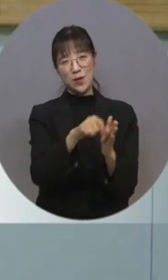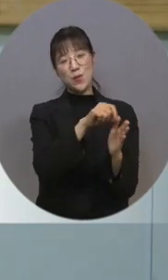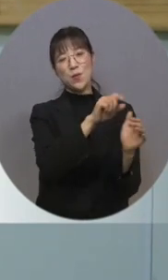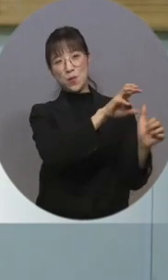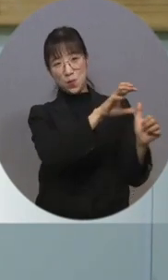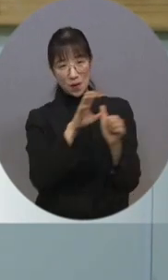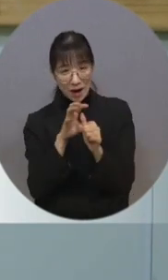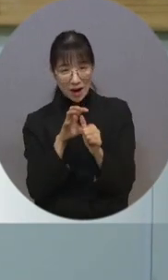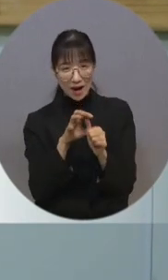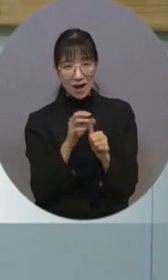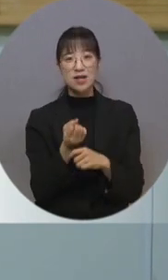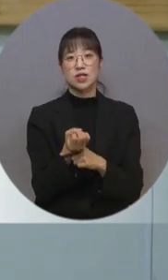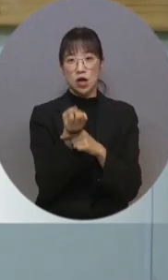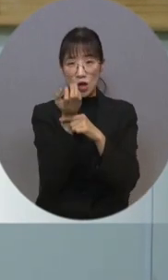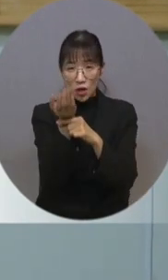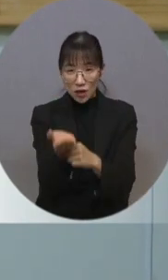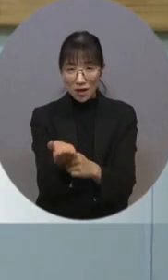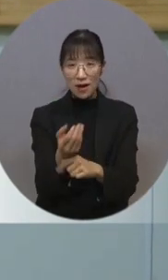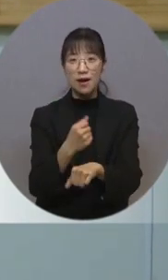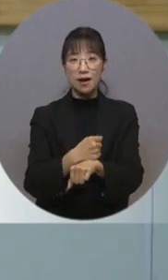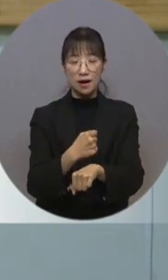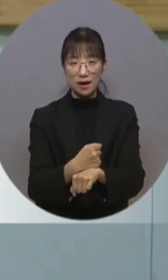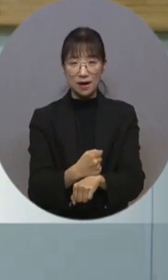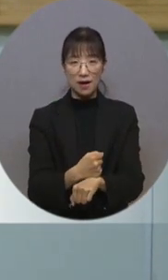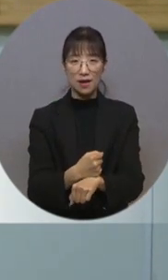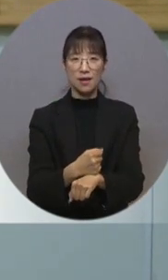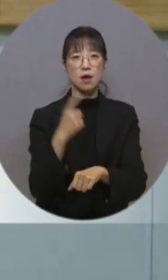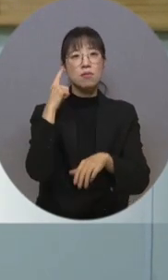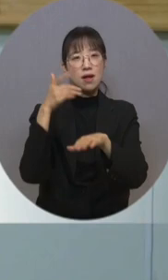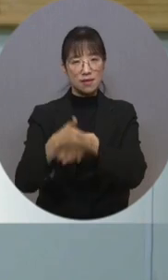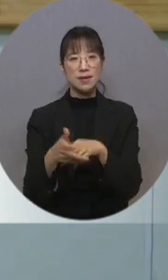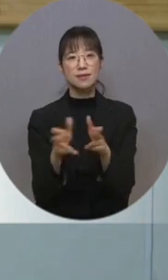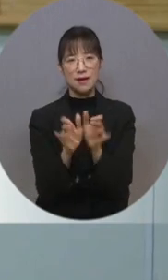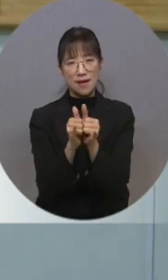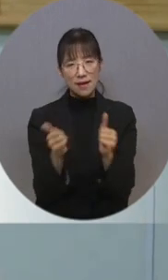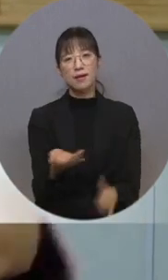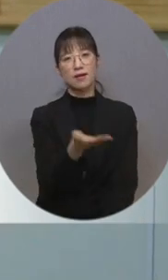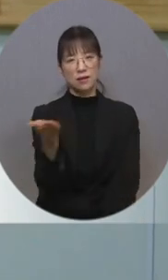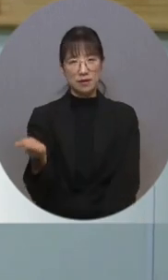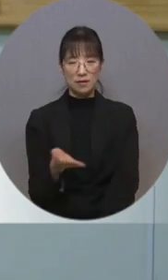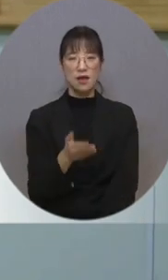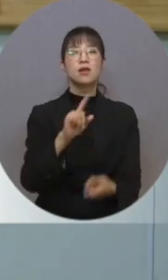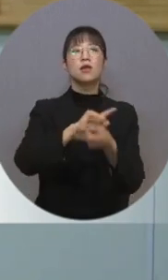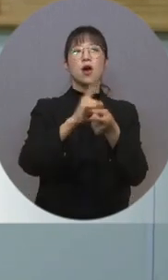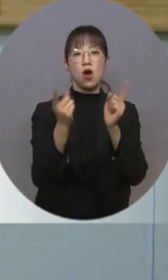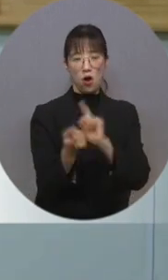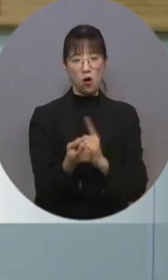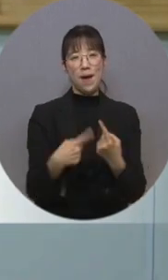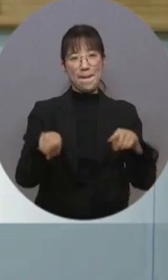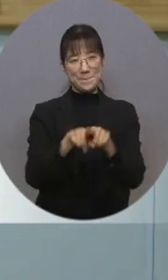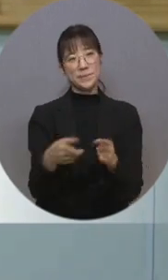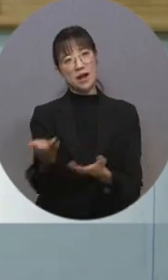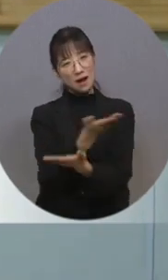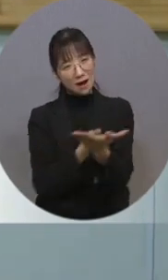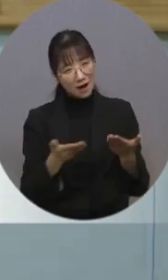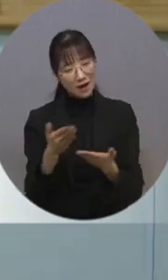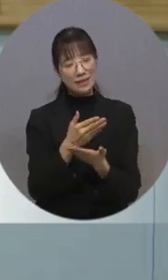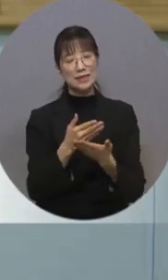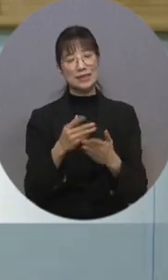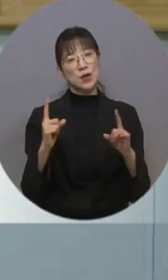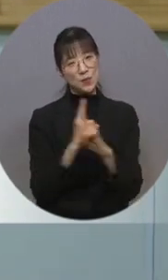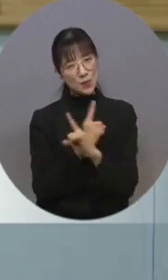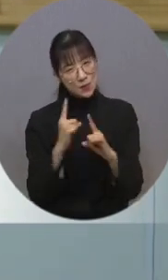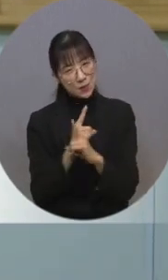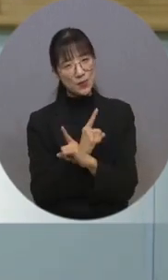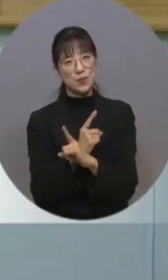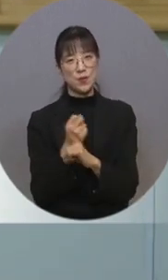활용해서 전달을 할 때 우리 발달 장애인분들도 동료들과 함께 나누면서 치유되는